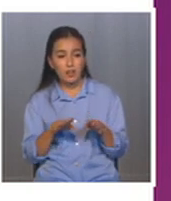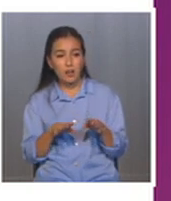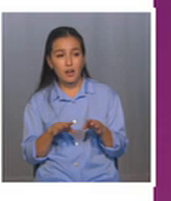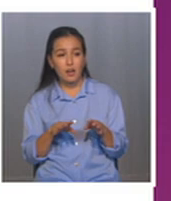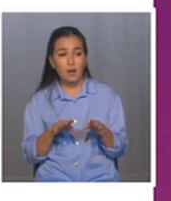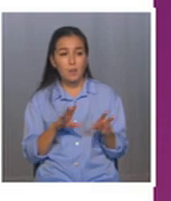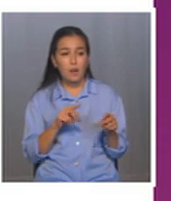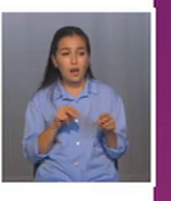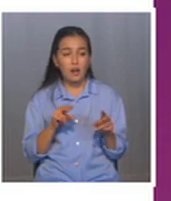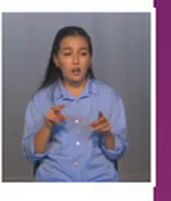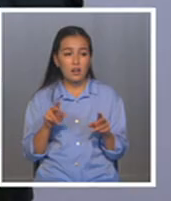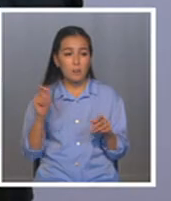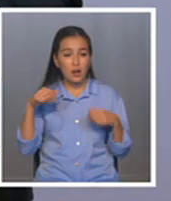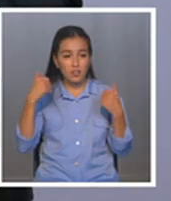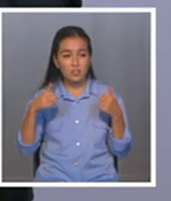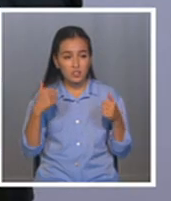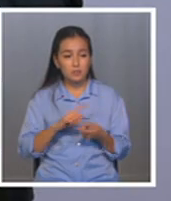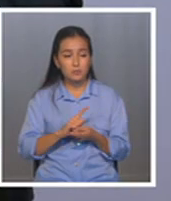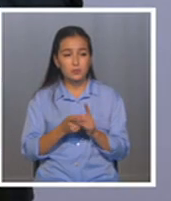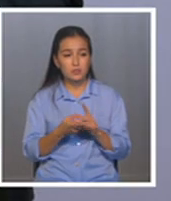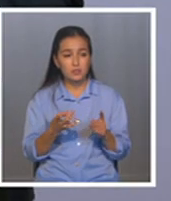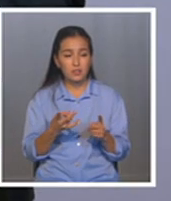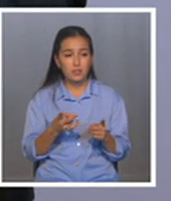бақтақшылыққа, бақтауға жұмсады.